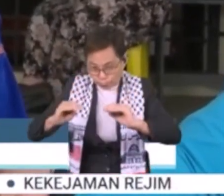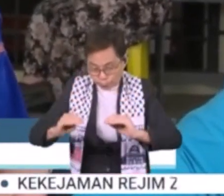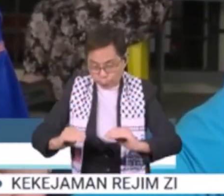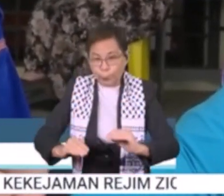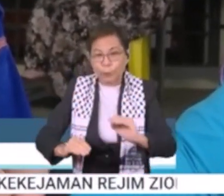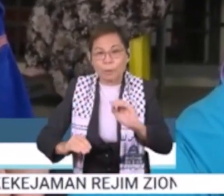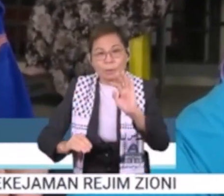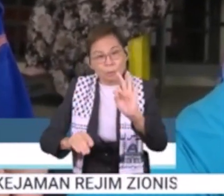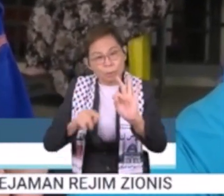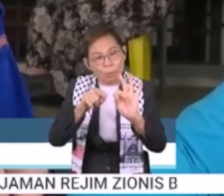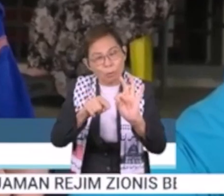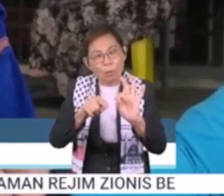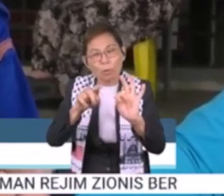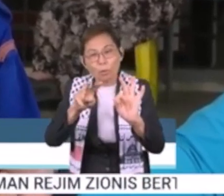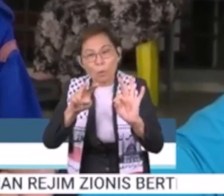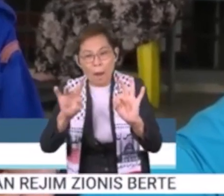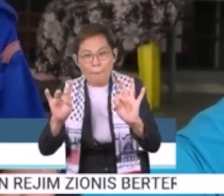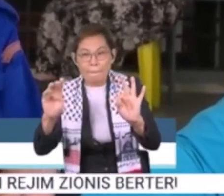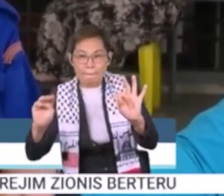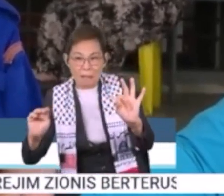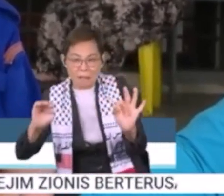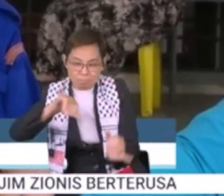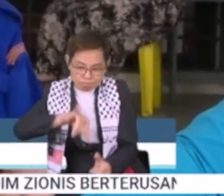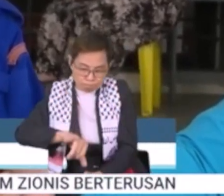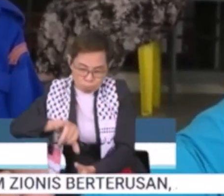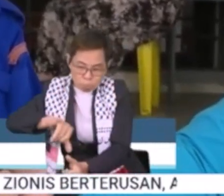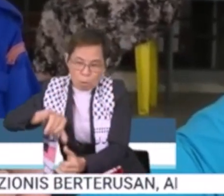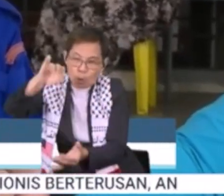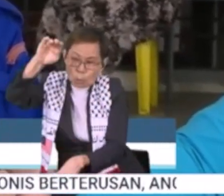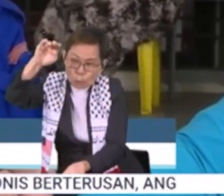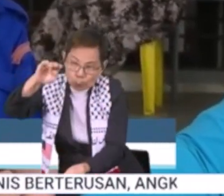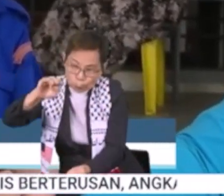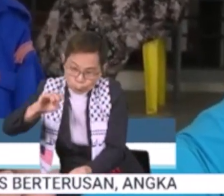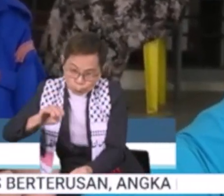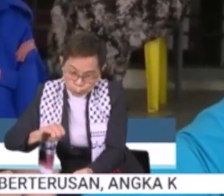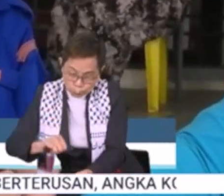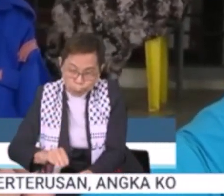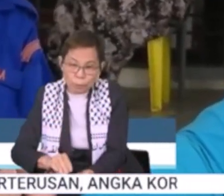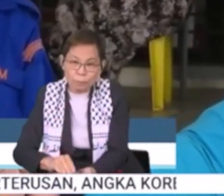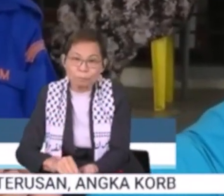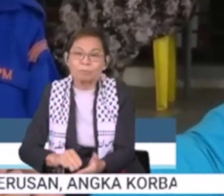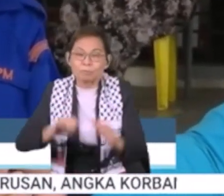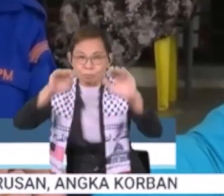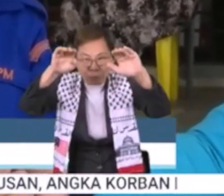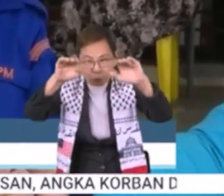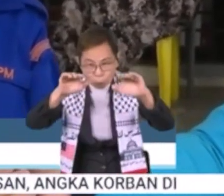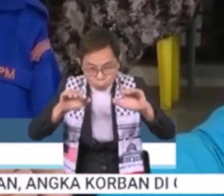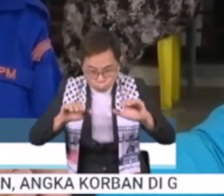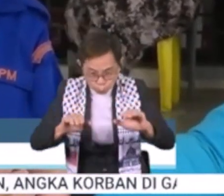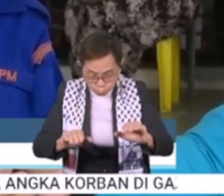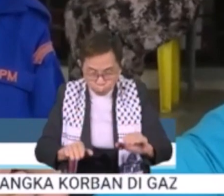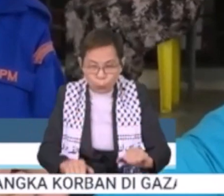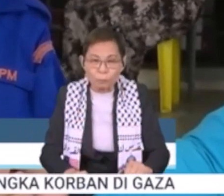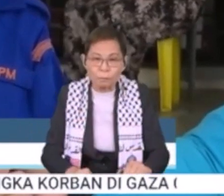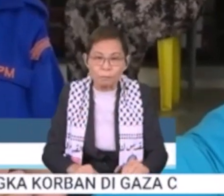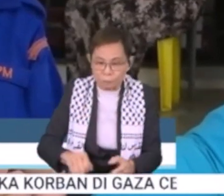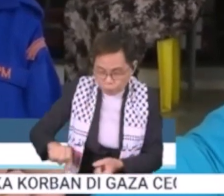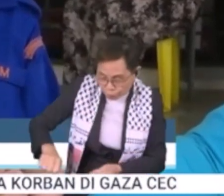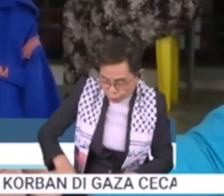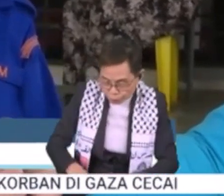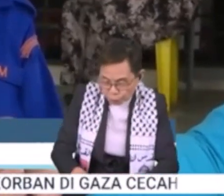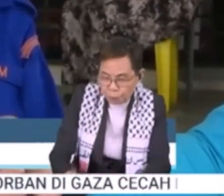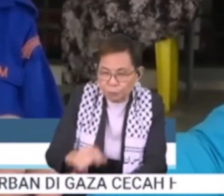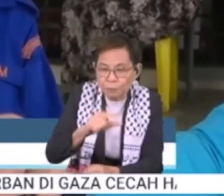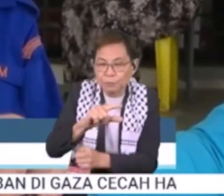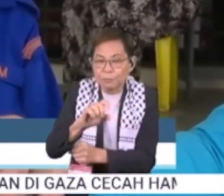9. 9.28 me dipanggil train menurunlahai golok dan